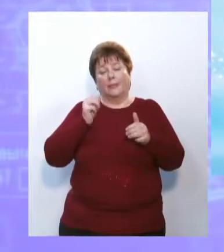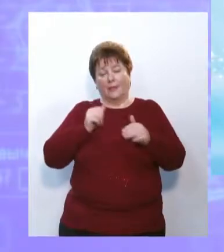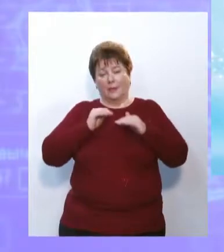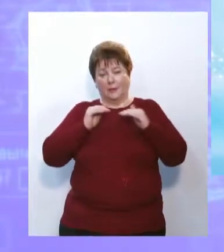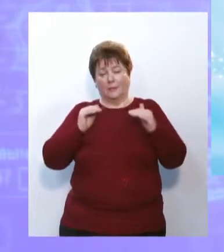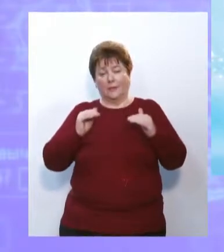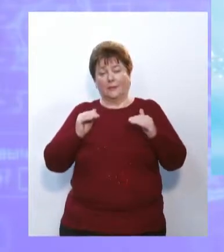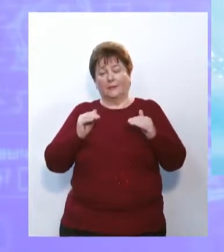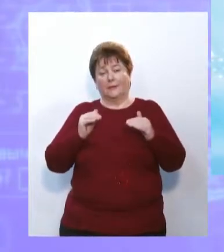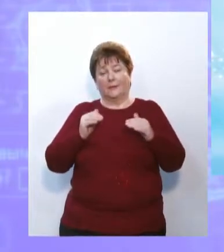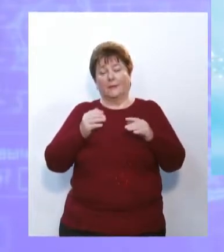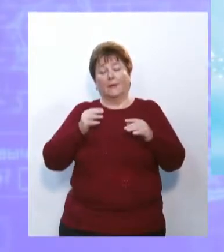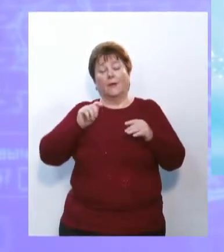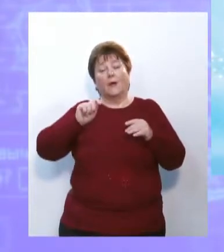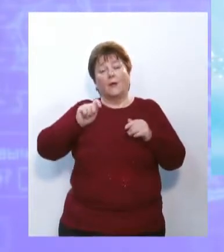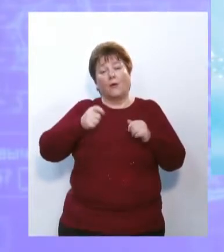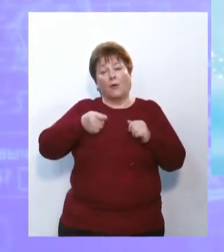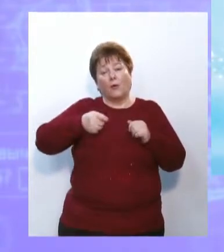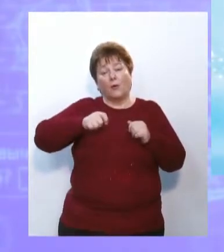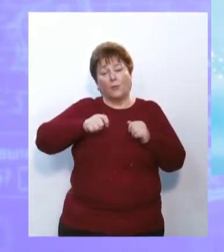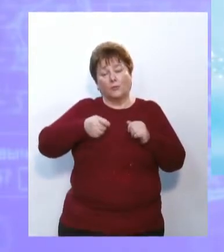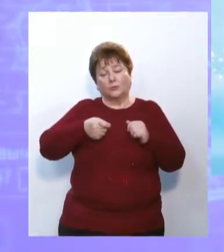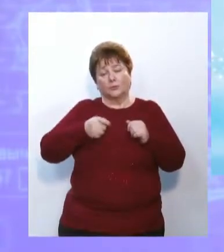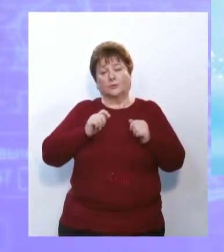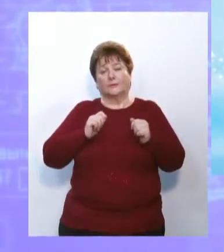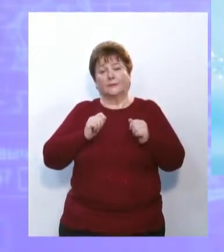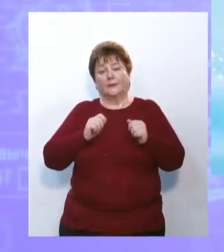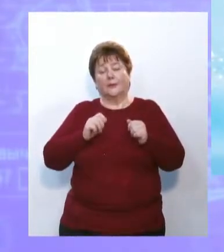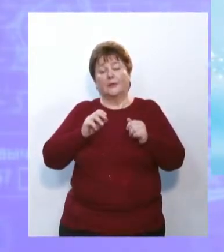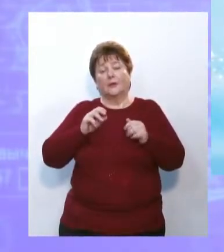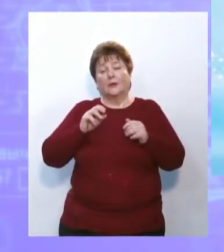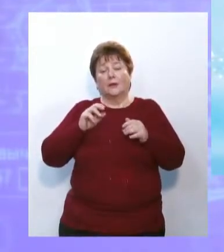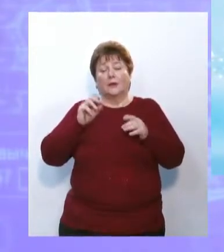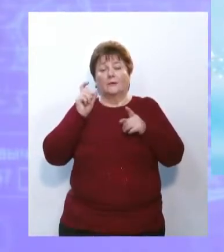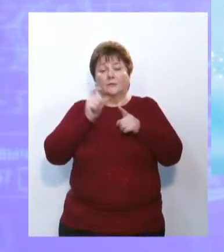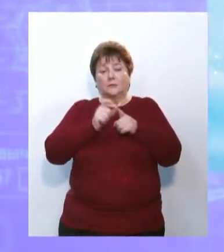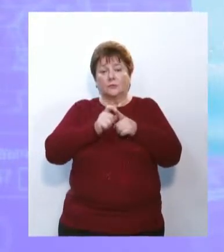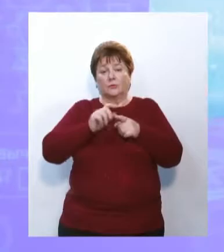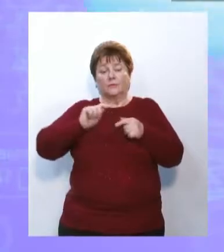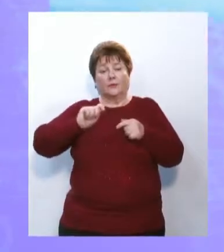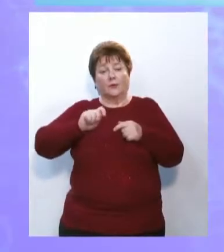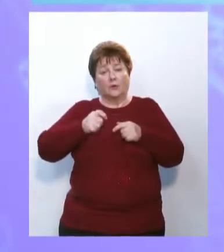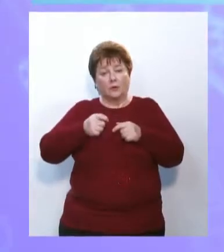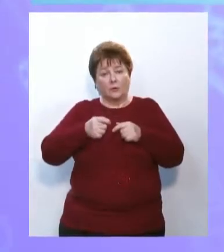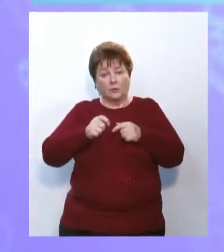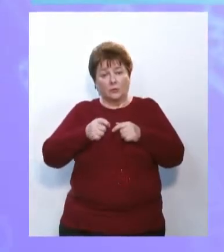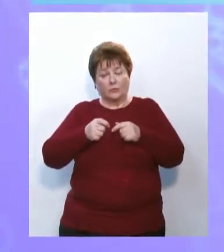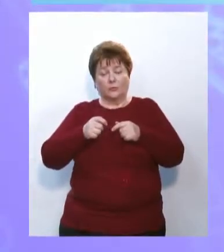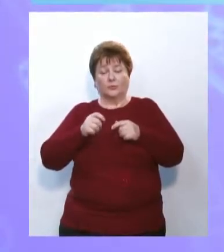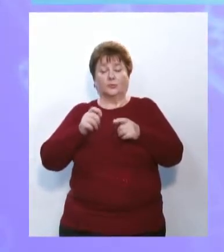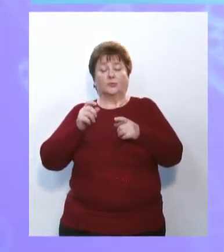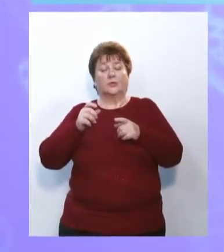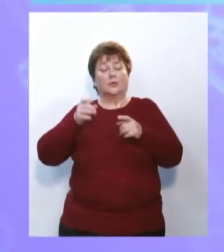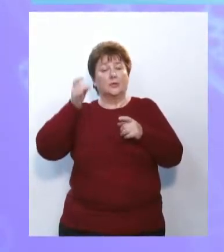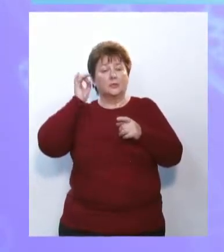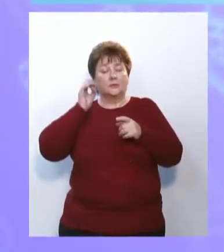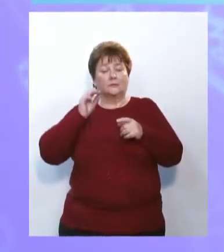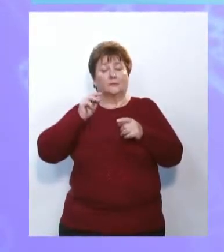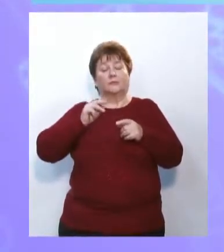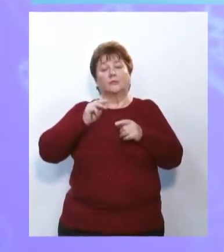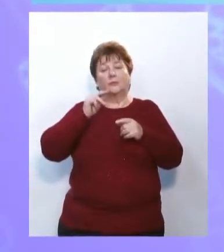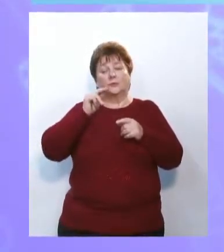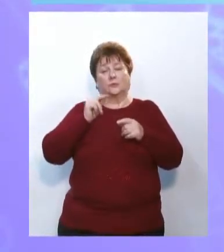ребята. Ключ. В слове ключ звук Ч слышится в